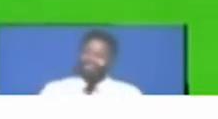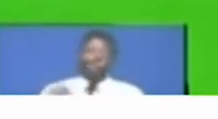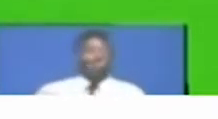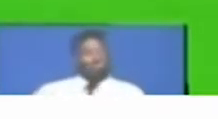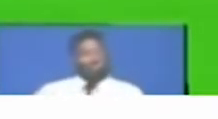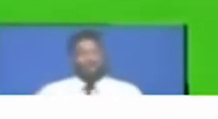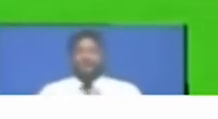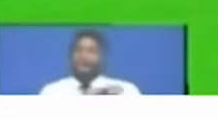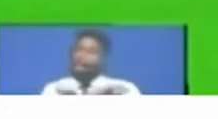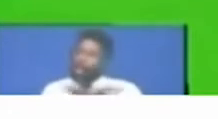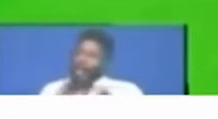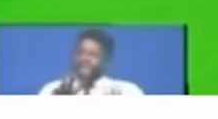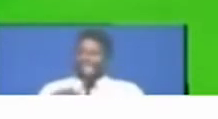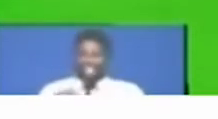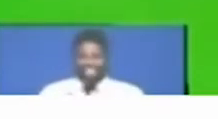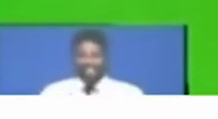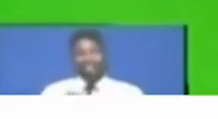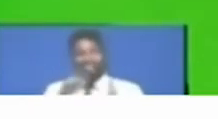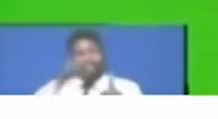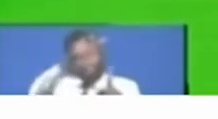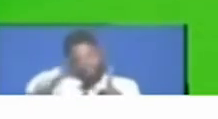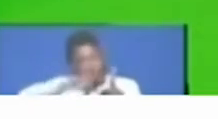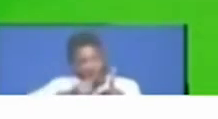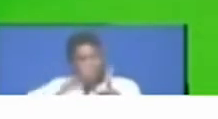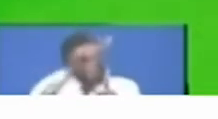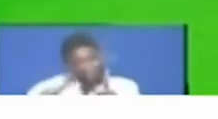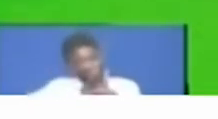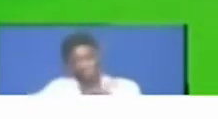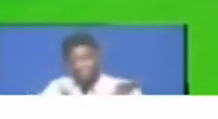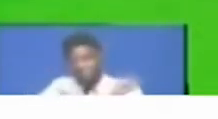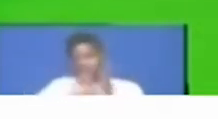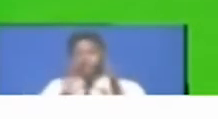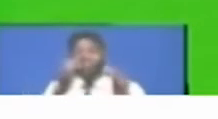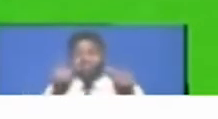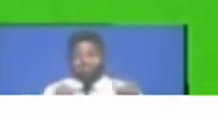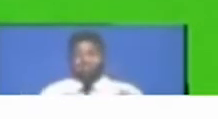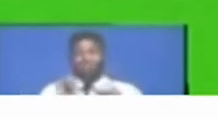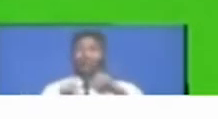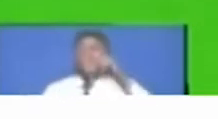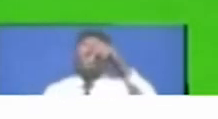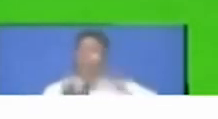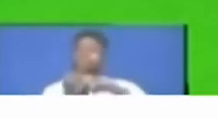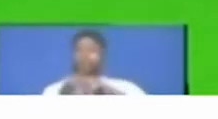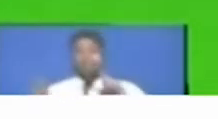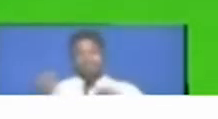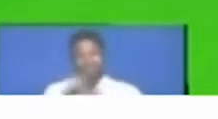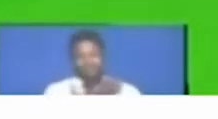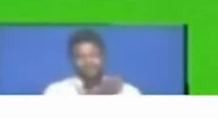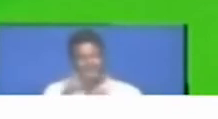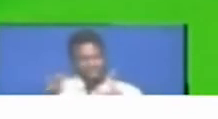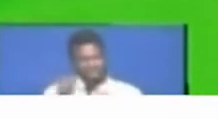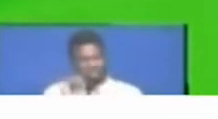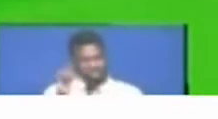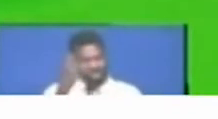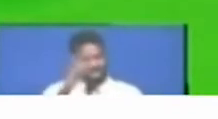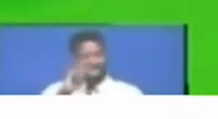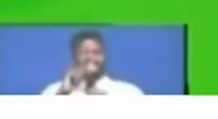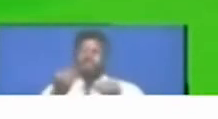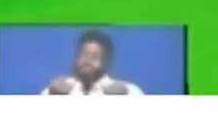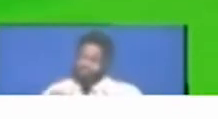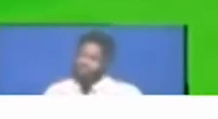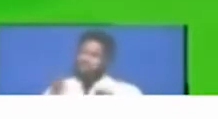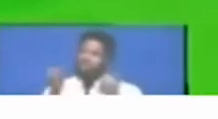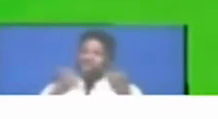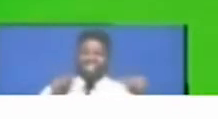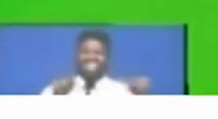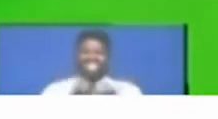hatutakubali mtu moja ajaribu kuleta vurugu katika taifa letu, kujaribu vile vile kubadilisha yale